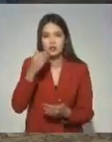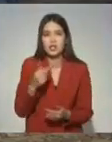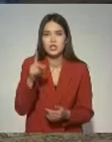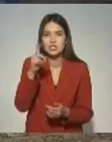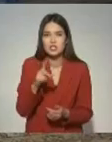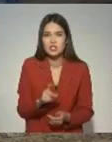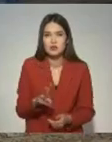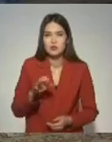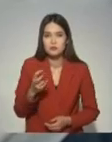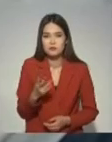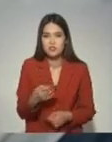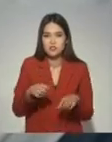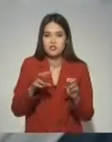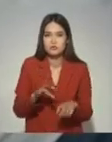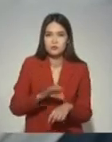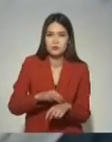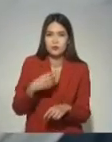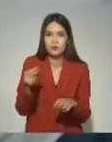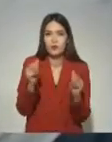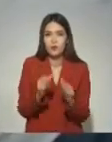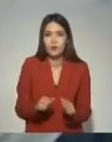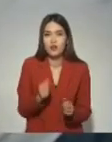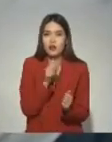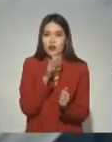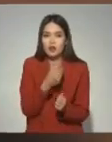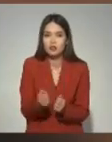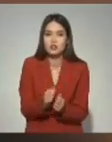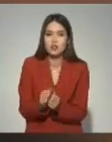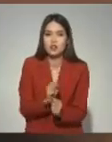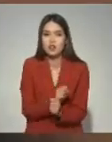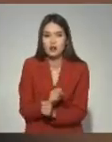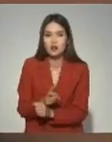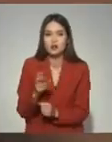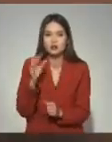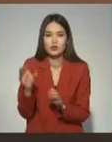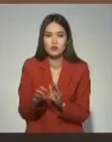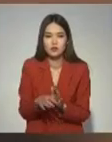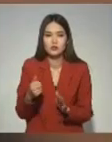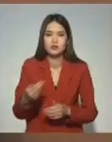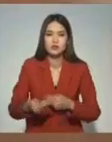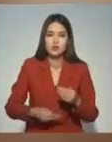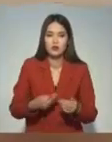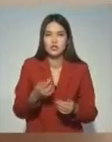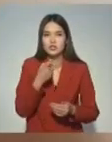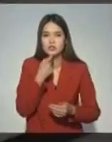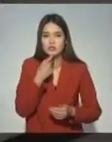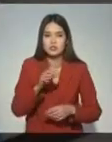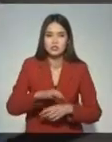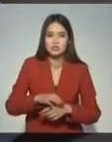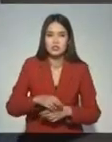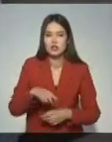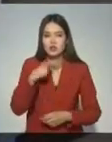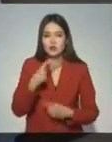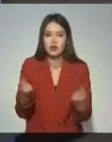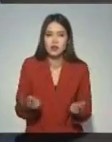спинально-мышечная атрофия 2-го типа. Она словно повернула время вспять, рассказывает мама малыша. В годик Орлан уже ходил, но заболел. Казалось,